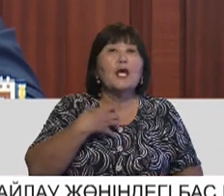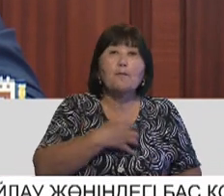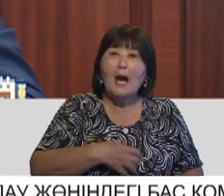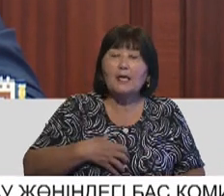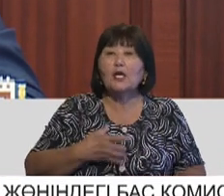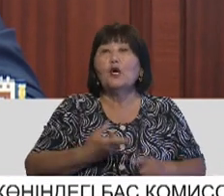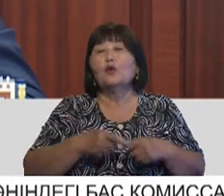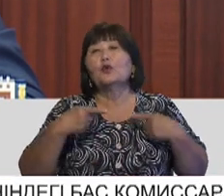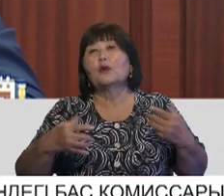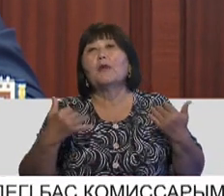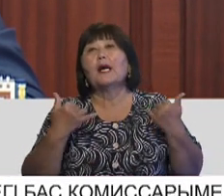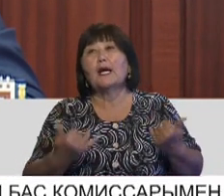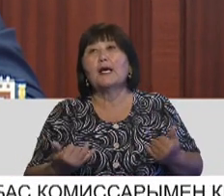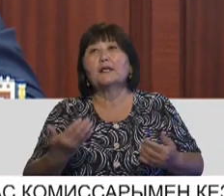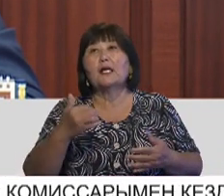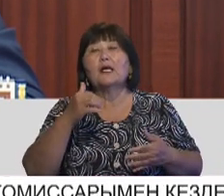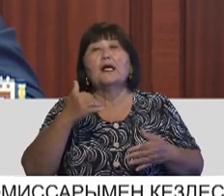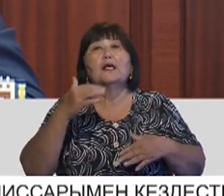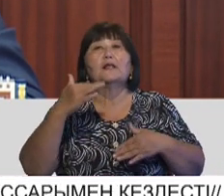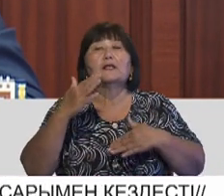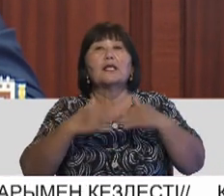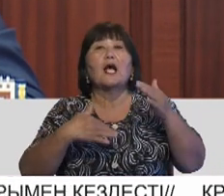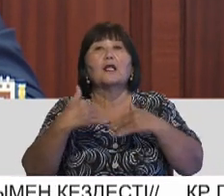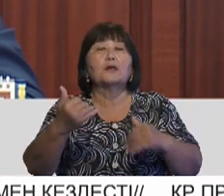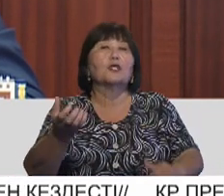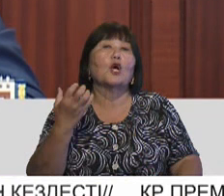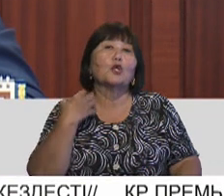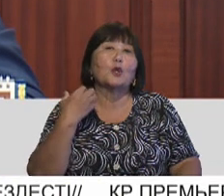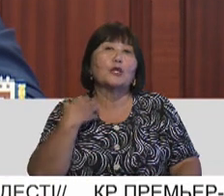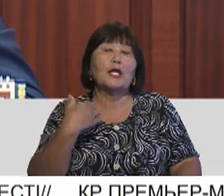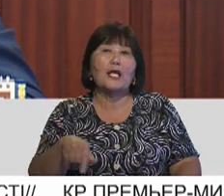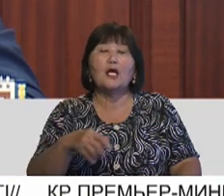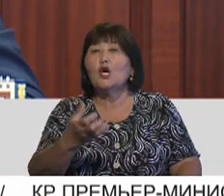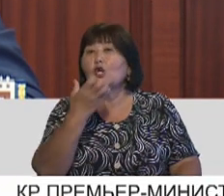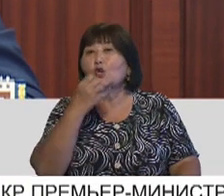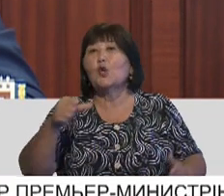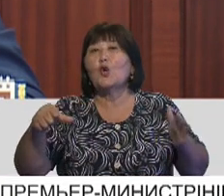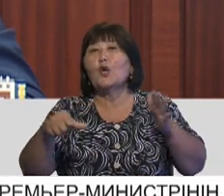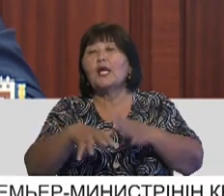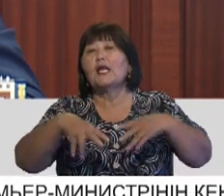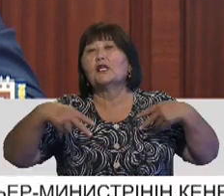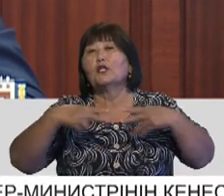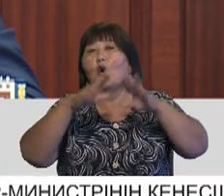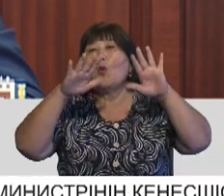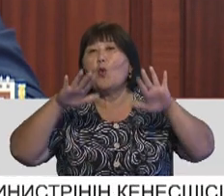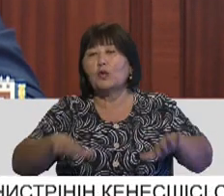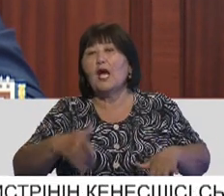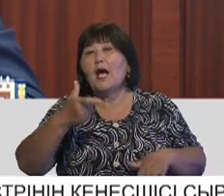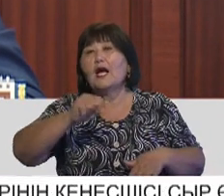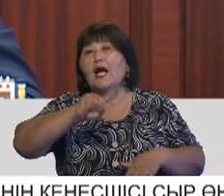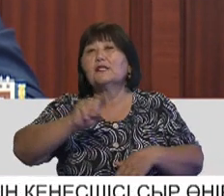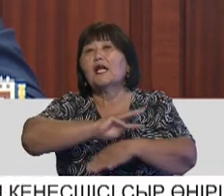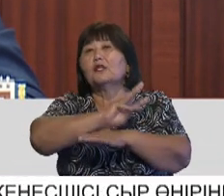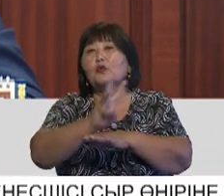Одан бөлек бізде қазіргі мына салып жатқан Қызылордадағы жылу электр орталығын